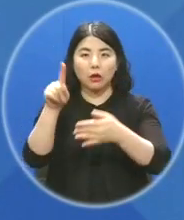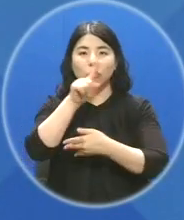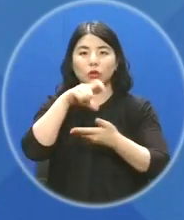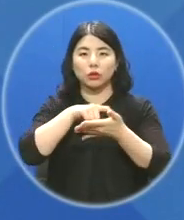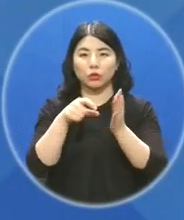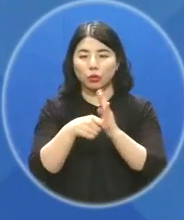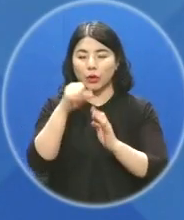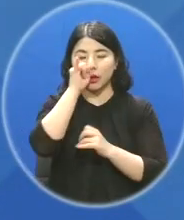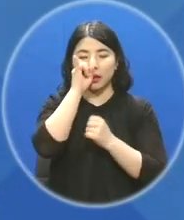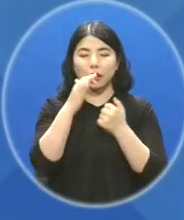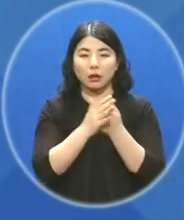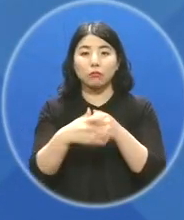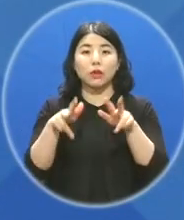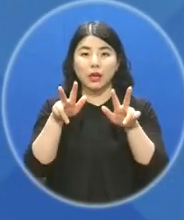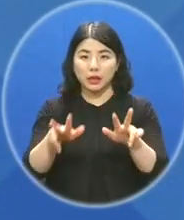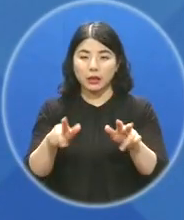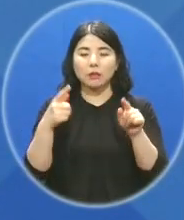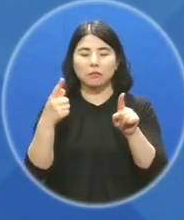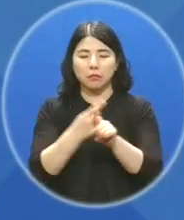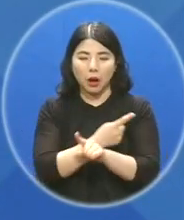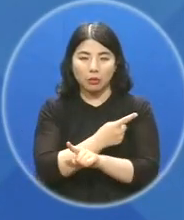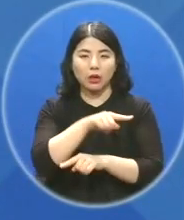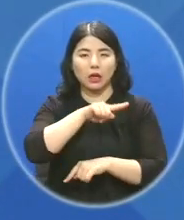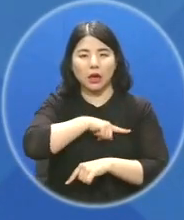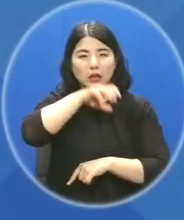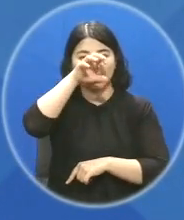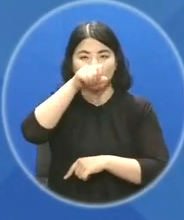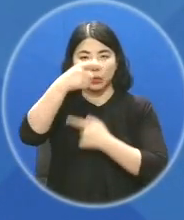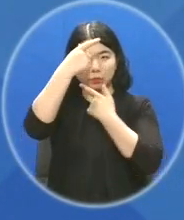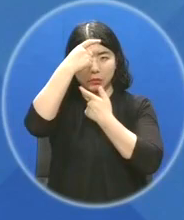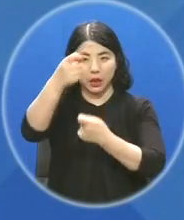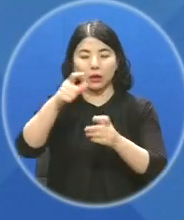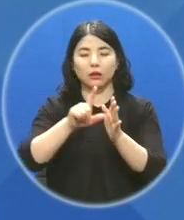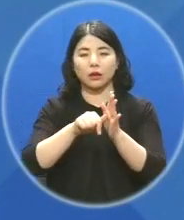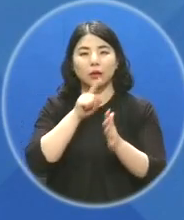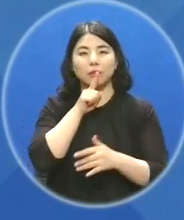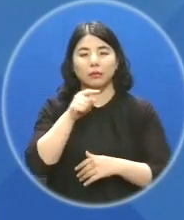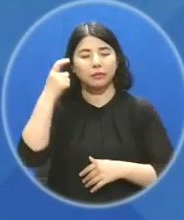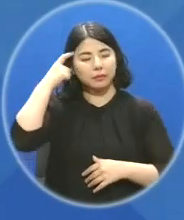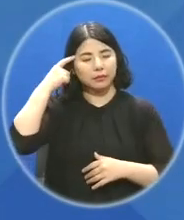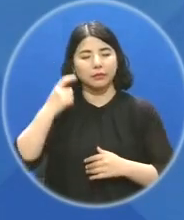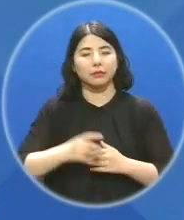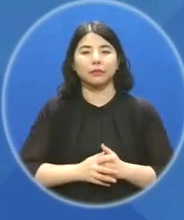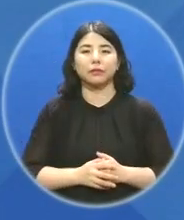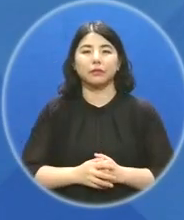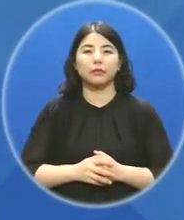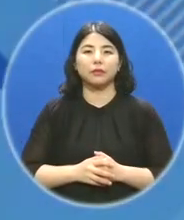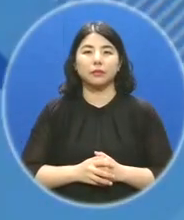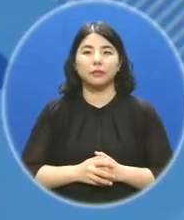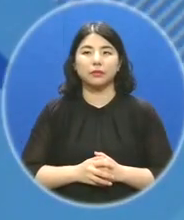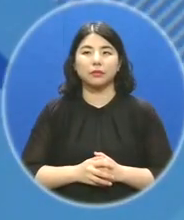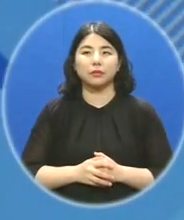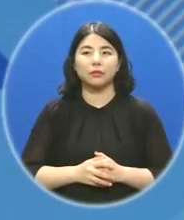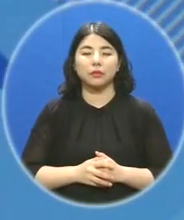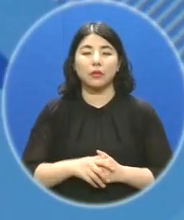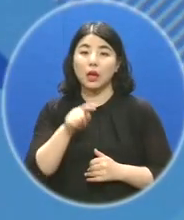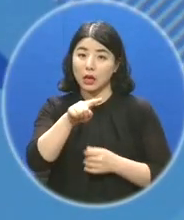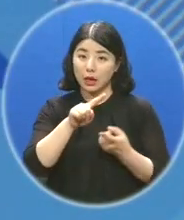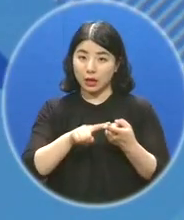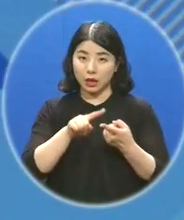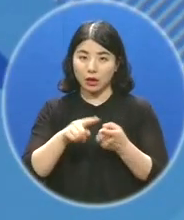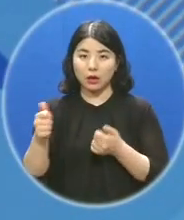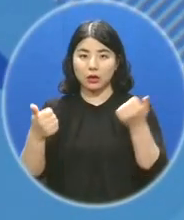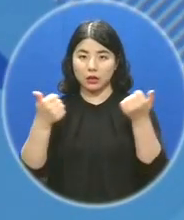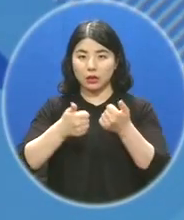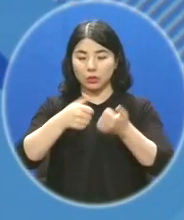나와 있기 때문에 지금이 바꾸기에 적정한 시기이다 이렇게 생각하고 있습니다. 네. 자, 이에 대해